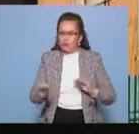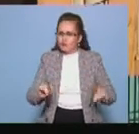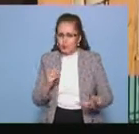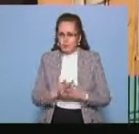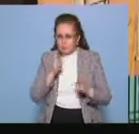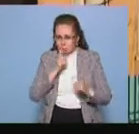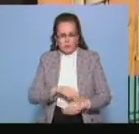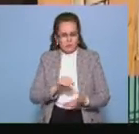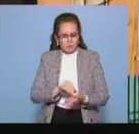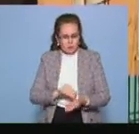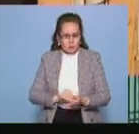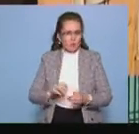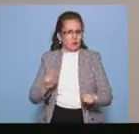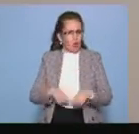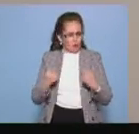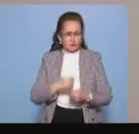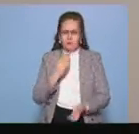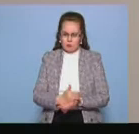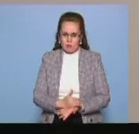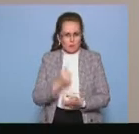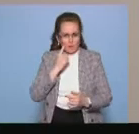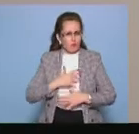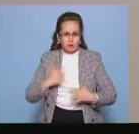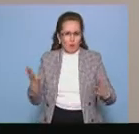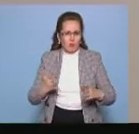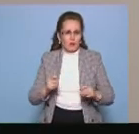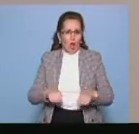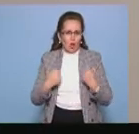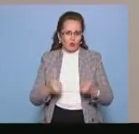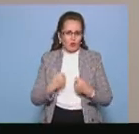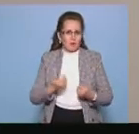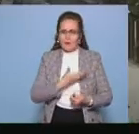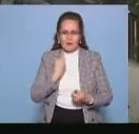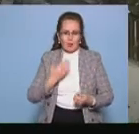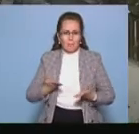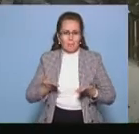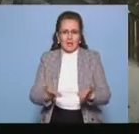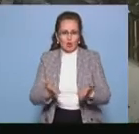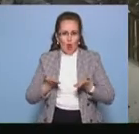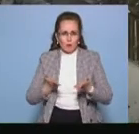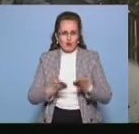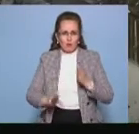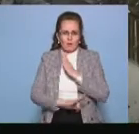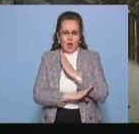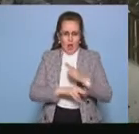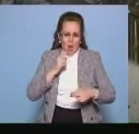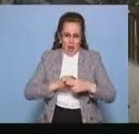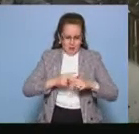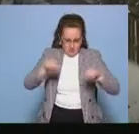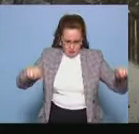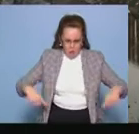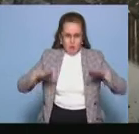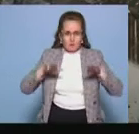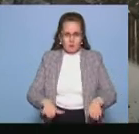основные нарушения по печному отоплению у многих людей не бывает притопочного листа. Либо он есть, но по размерам